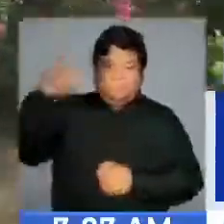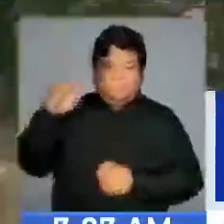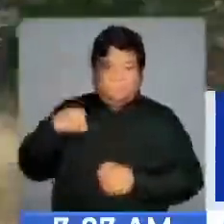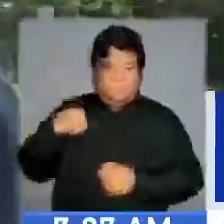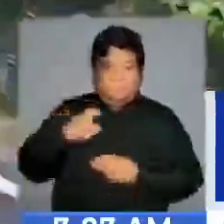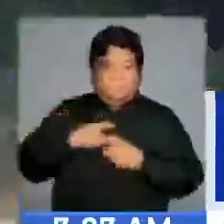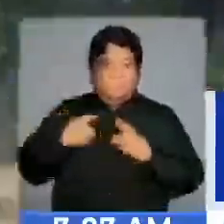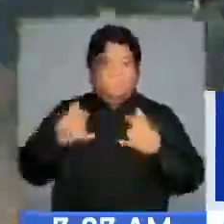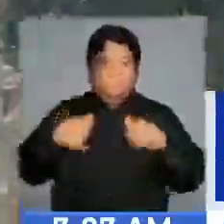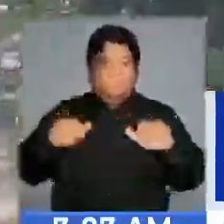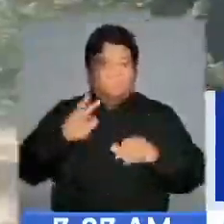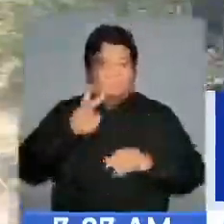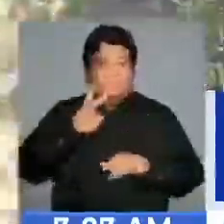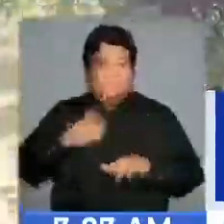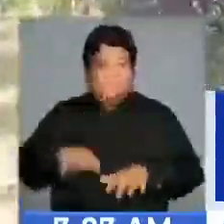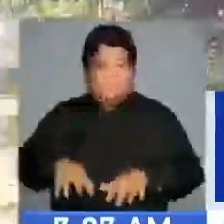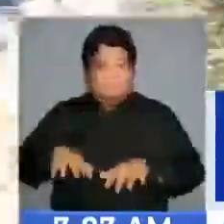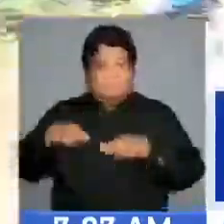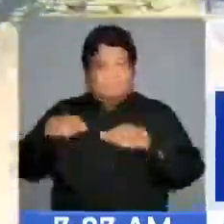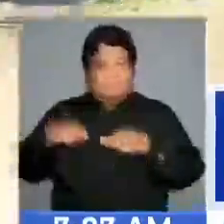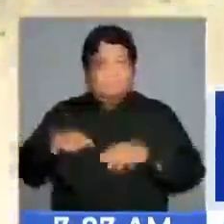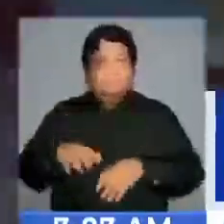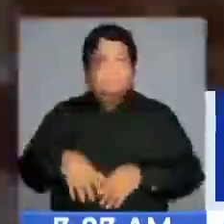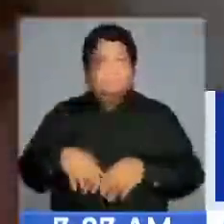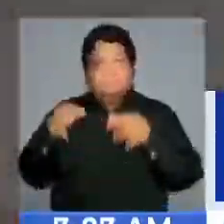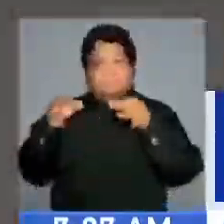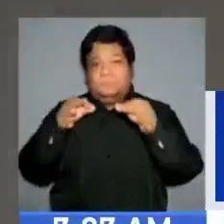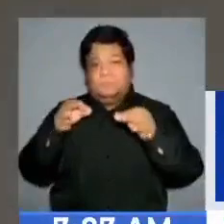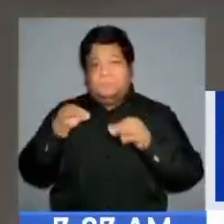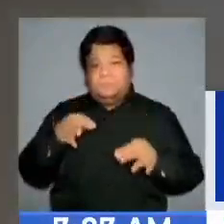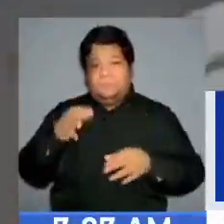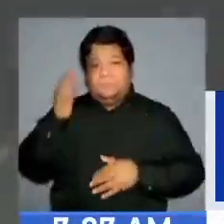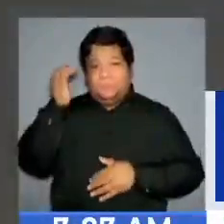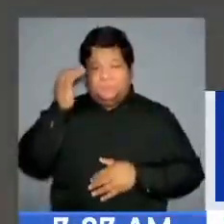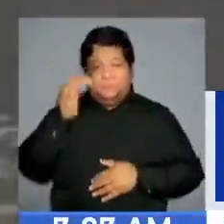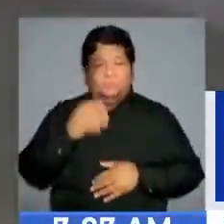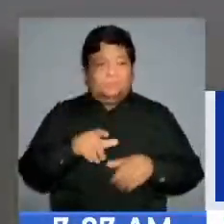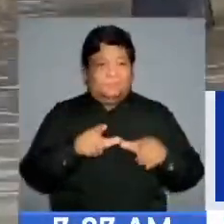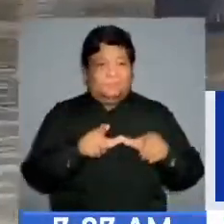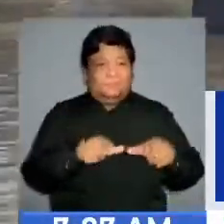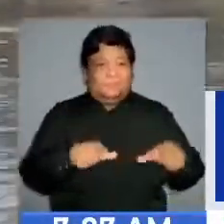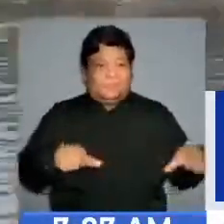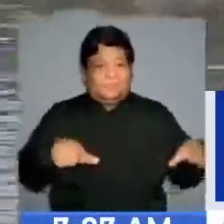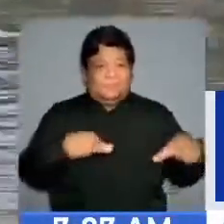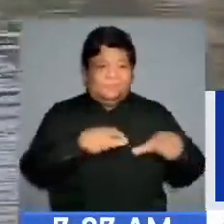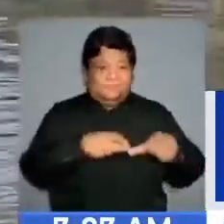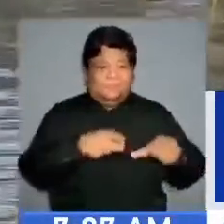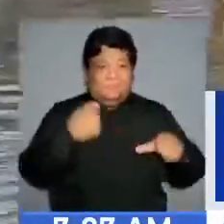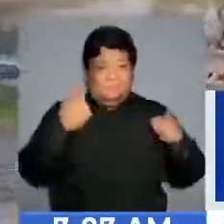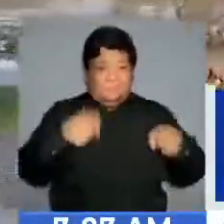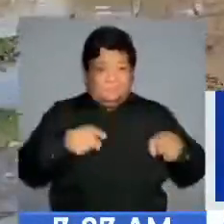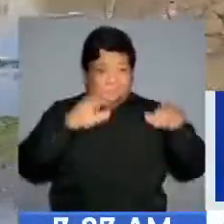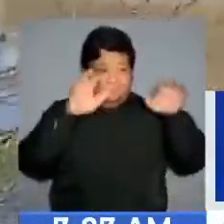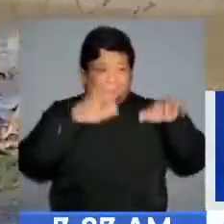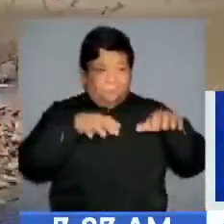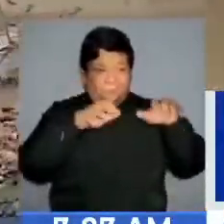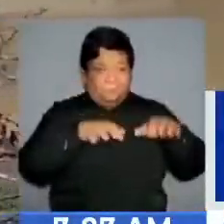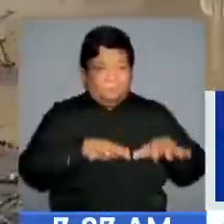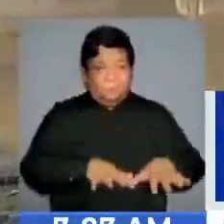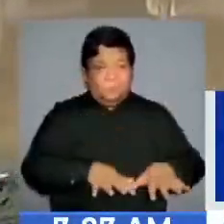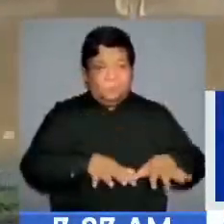umapaw ang mga sapa sa lugar bunsod ng malakas na ulan pinasok ng tubig ang ilang bahay Lubog din ang Plaza maging